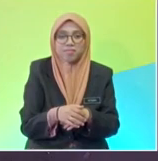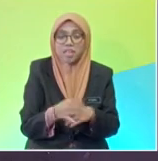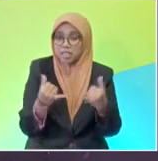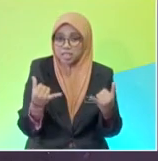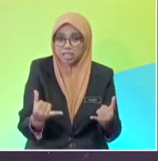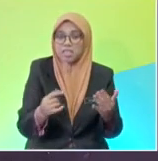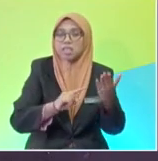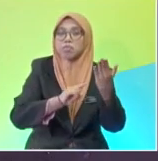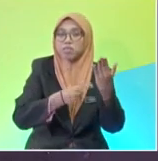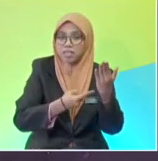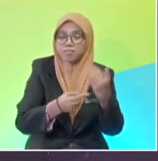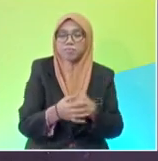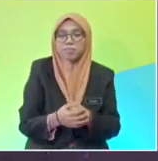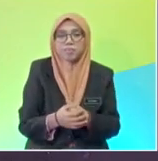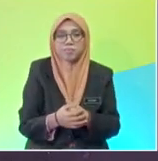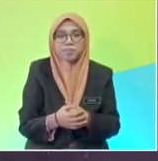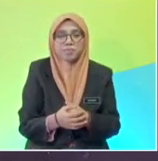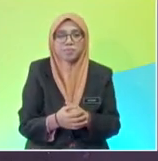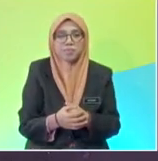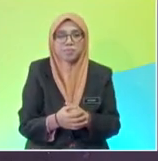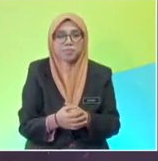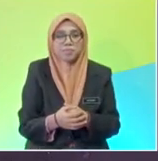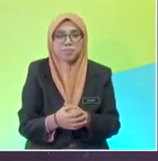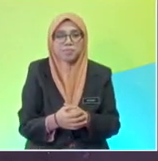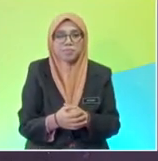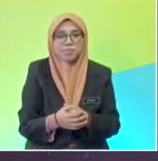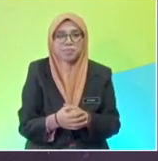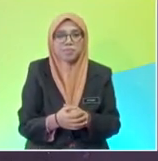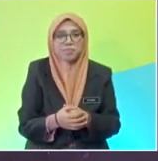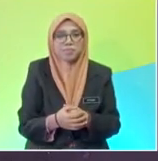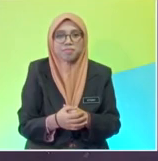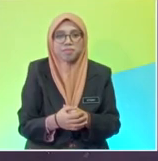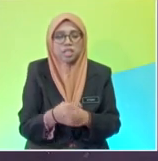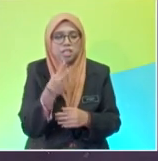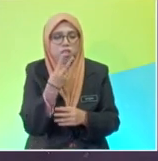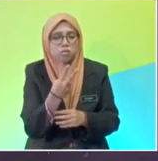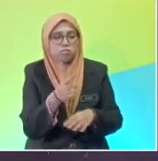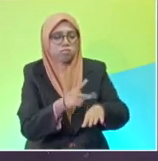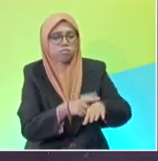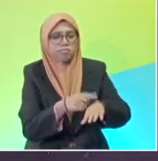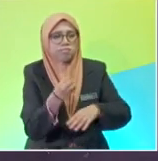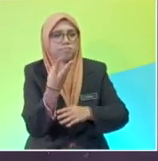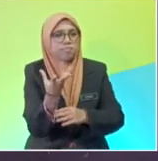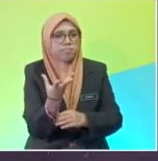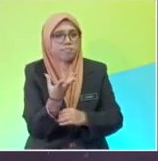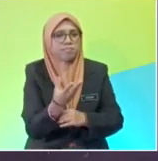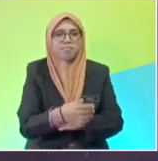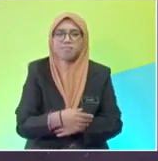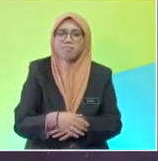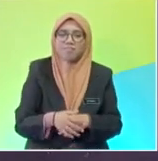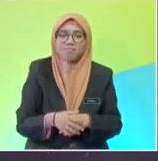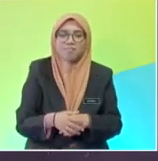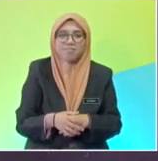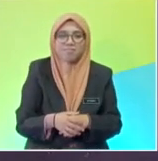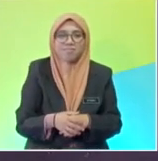mula dari sana, kita cuba. Dekat sana dekat kita tengok pukul berapa. Pukul berapa? Cikgu, kita kena nyanyi cikgu.